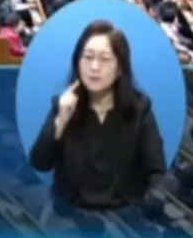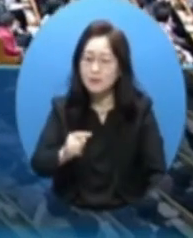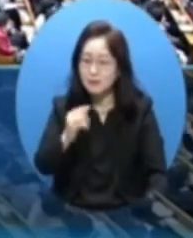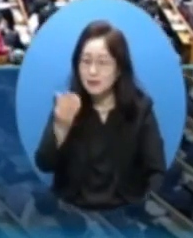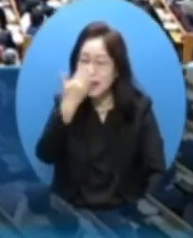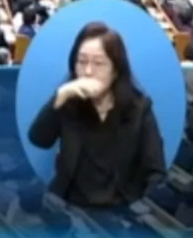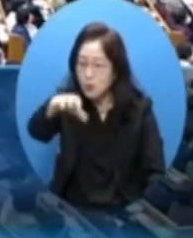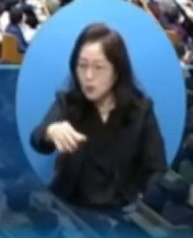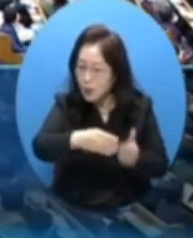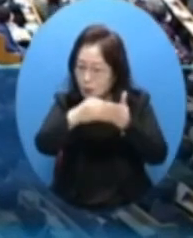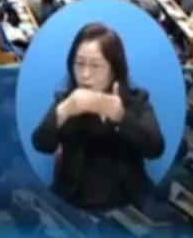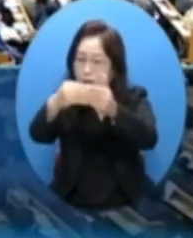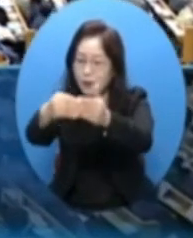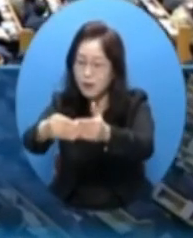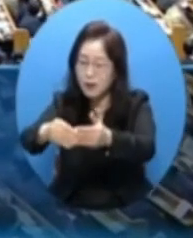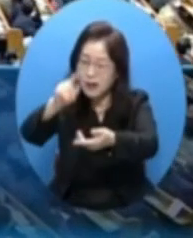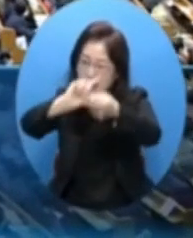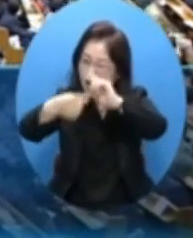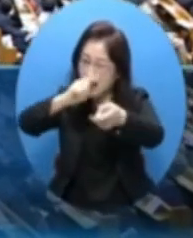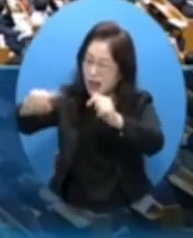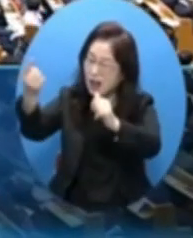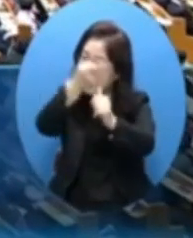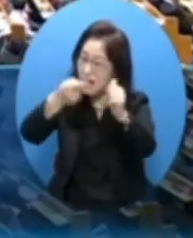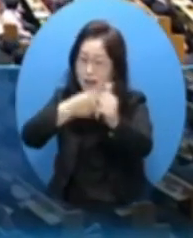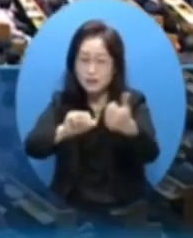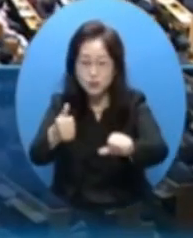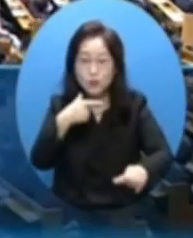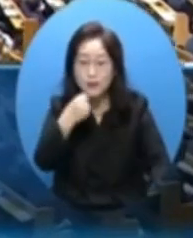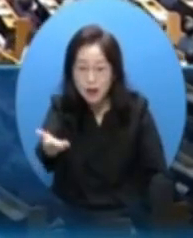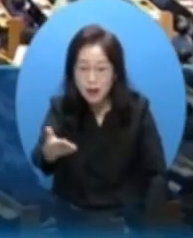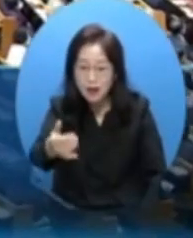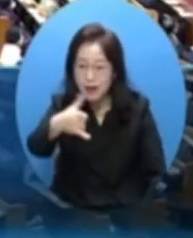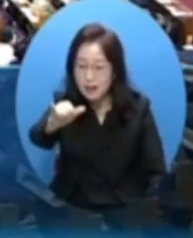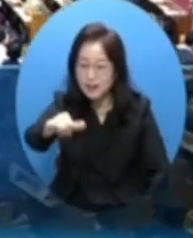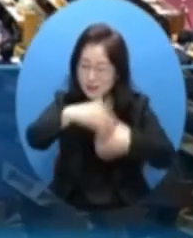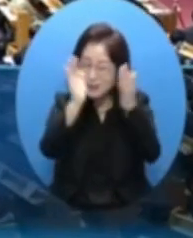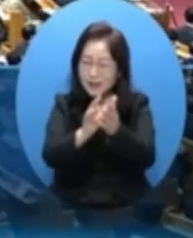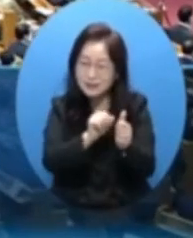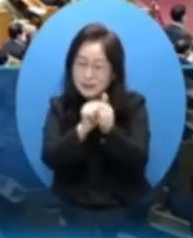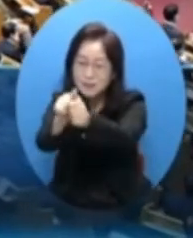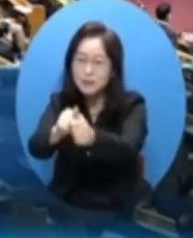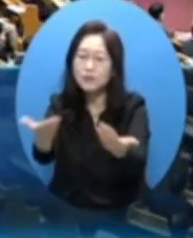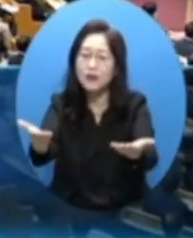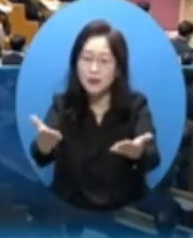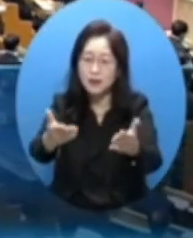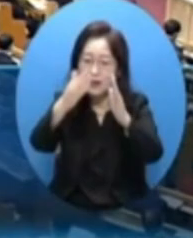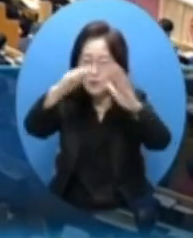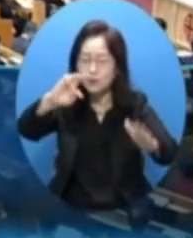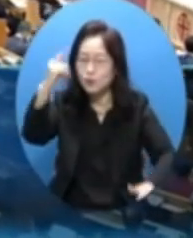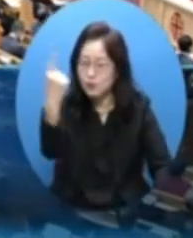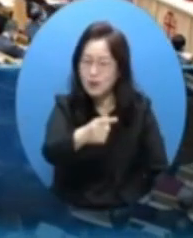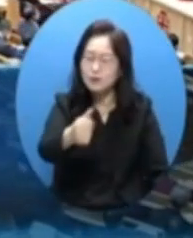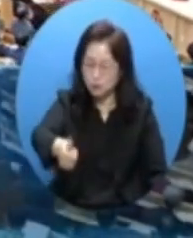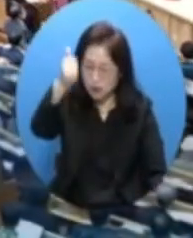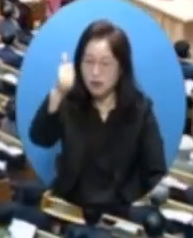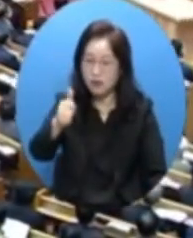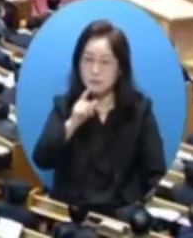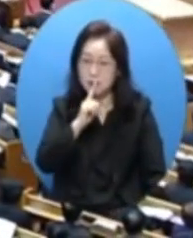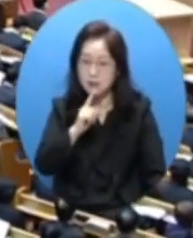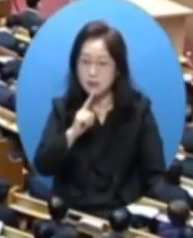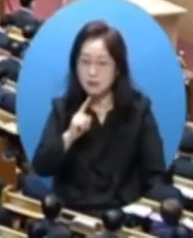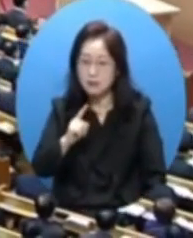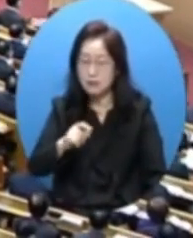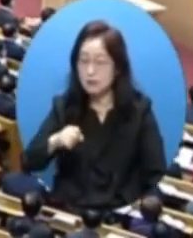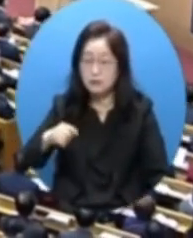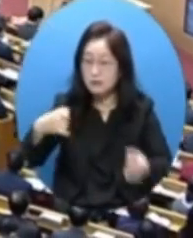인도하여 칼에 쓰러지게 하려 하는가 우리 찾아가 사로잡히리니 애굽으로 돌아가는 것이 낫지 아니하랴 싸보기 전에